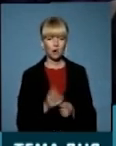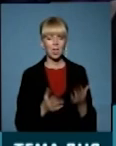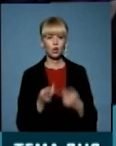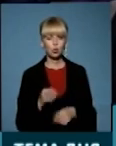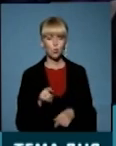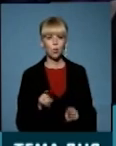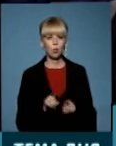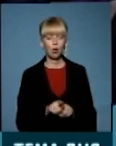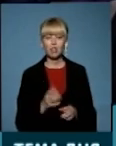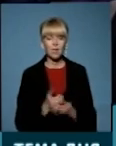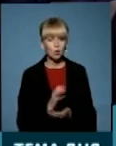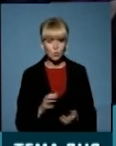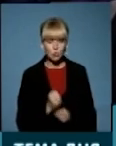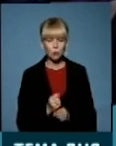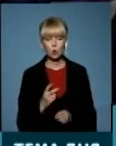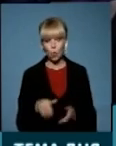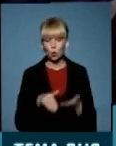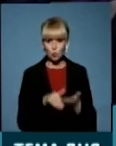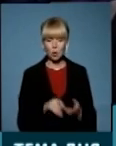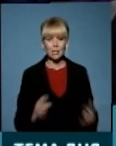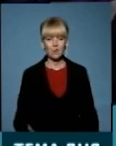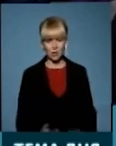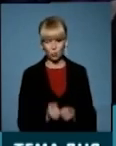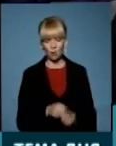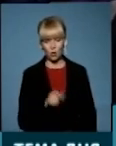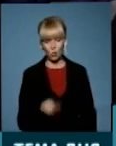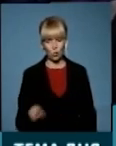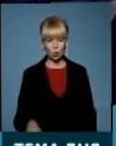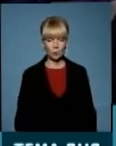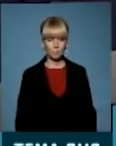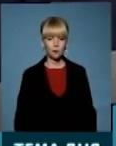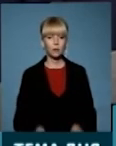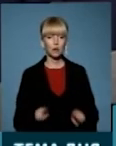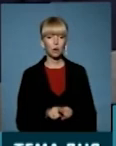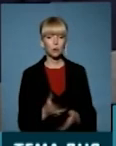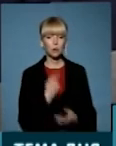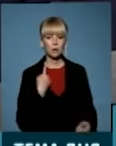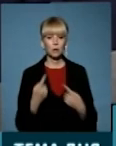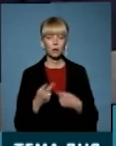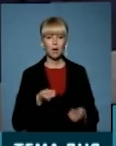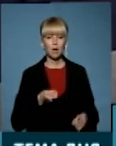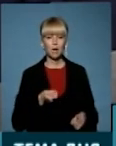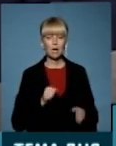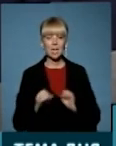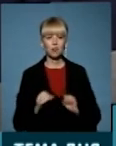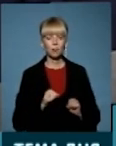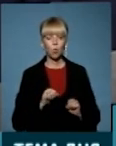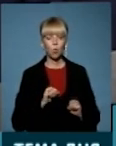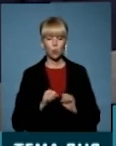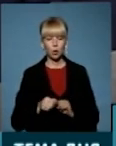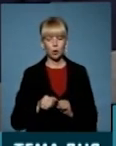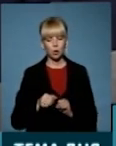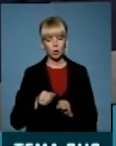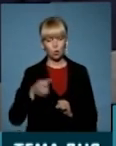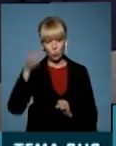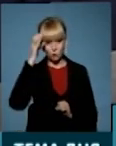вже це не вдалося зробити, то допомогти і врятувати людей. Також ми поспілкувалися із керівником управління освіти Чернівецької